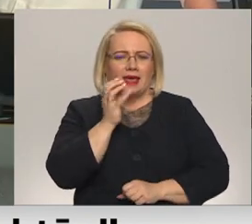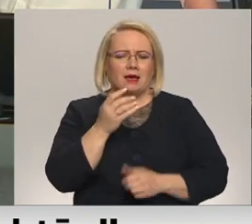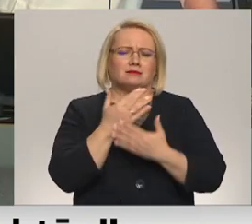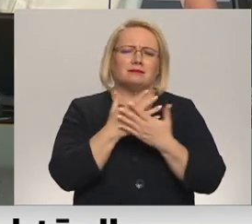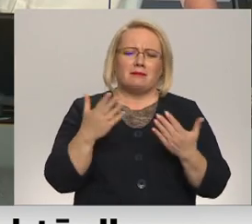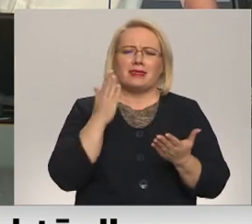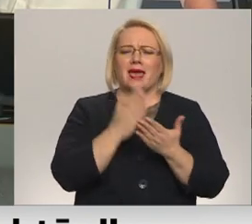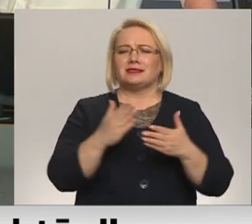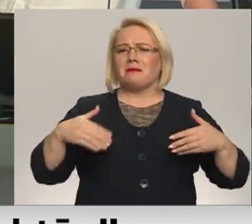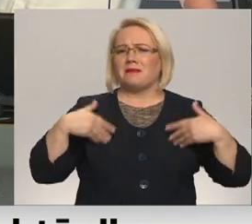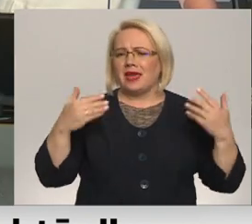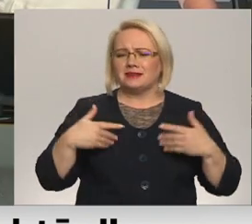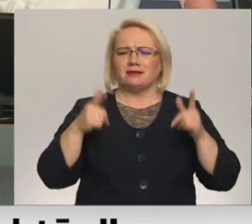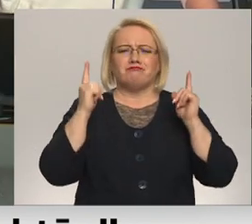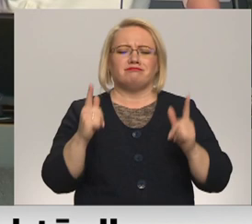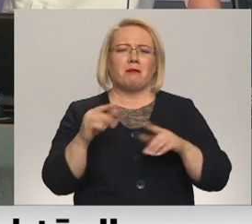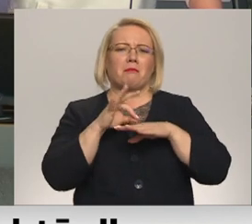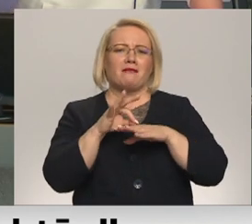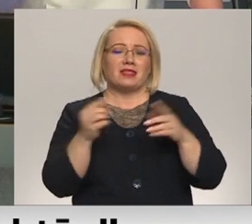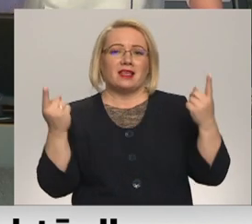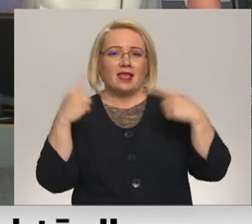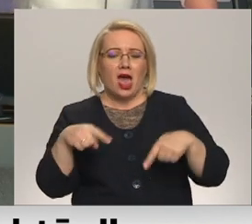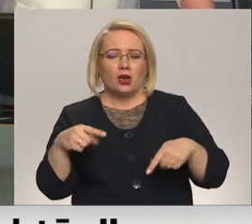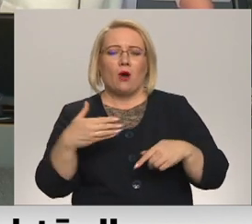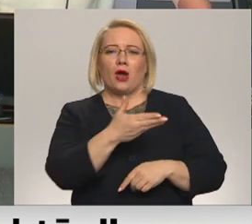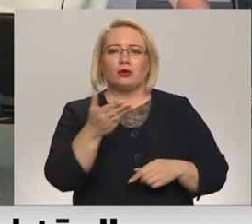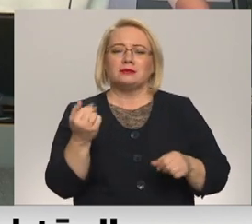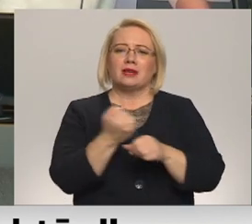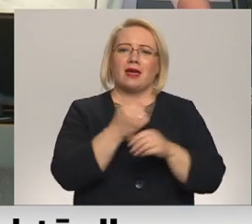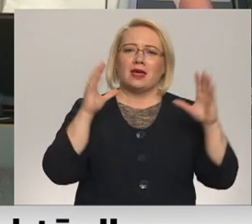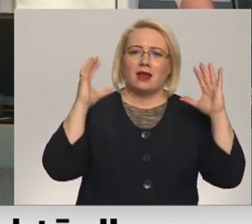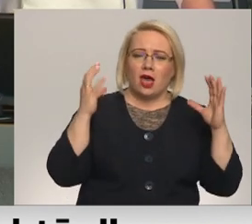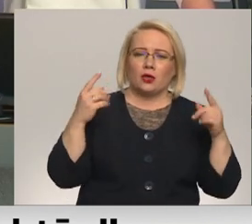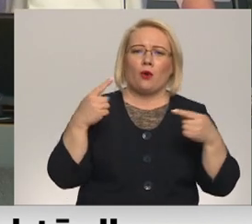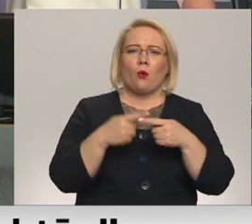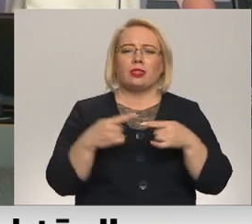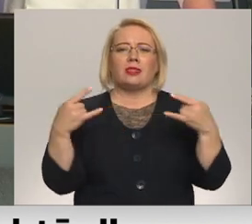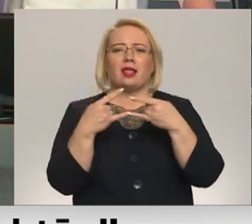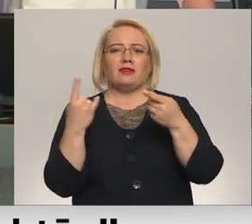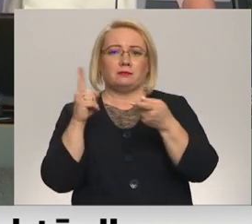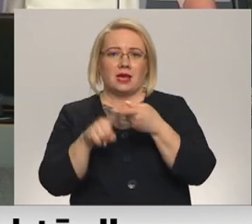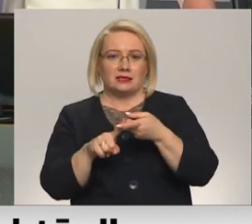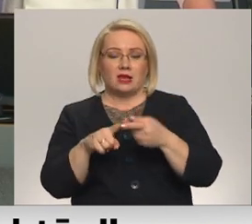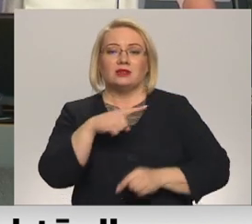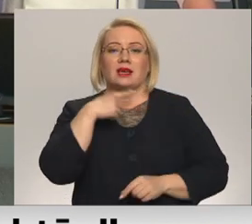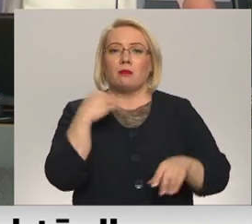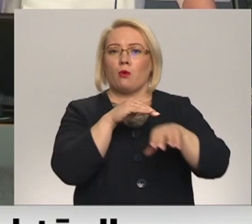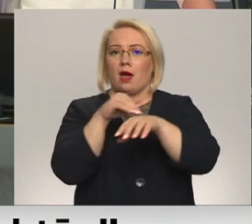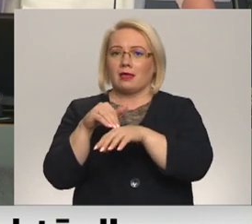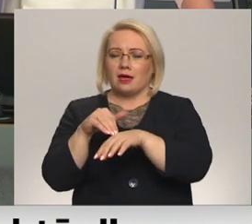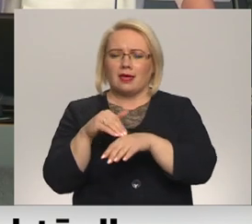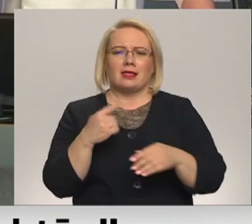tās aizvadīt kopā ar jums gan radio ēterā, gan televīzijas pieslēgumos. Es vēlējos vēlreiz atgādināt tik vienam